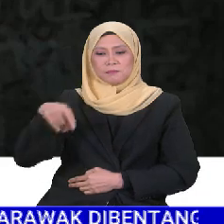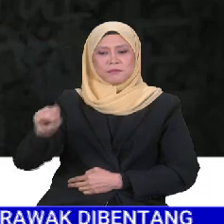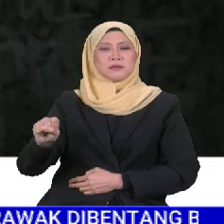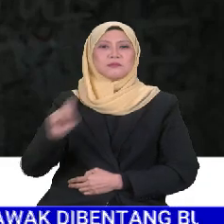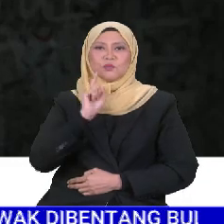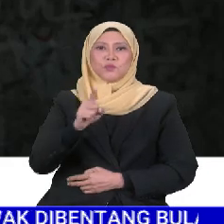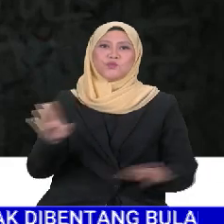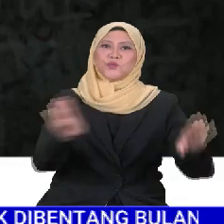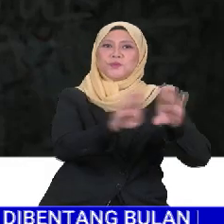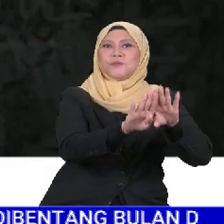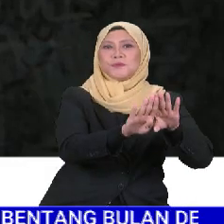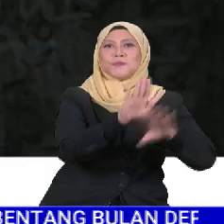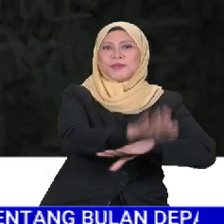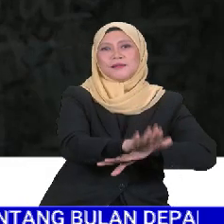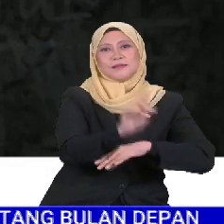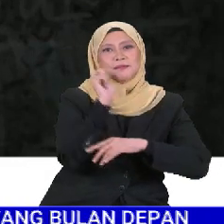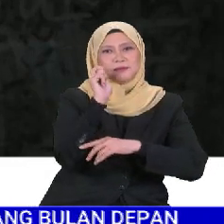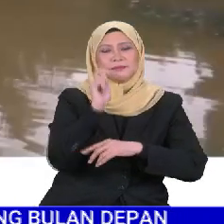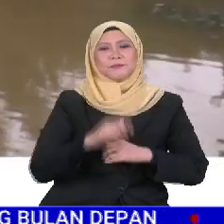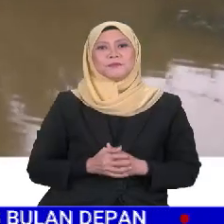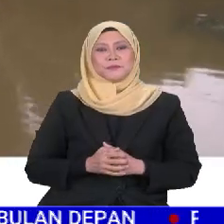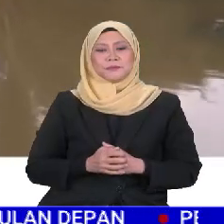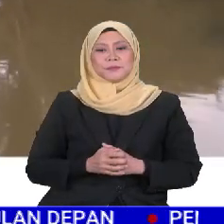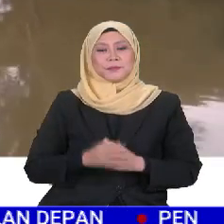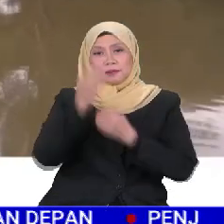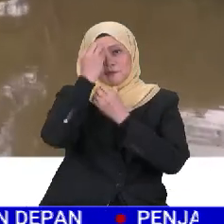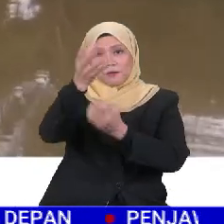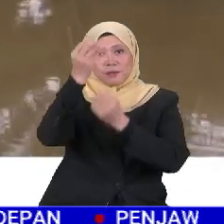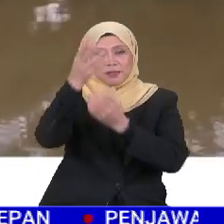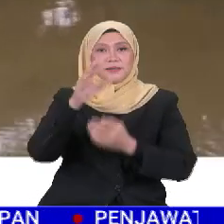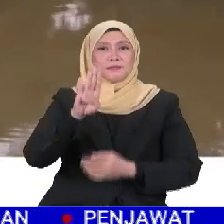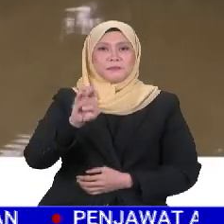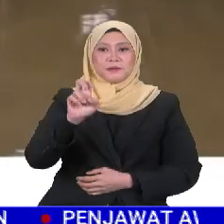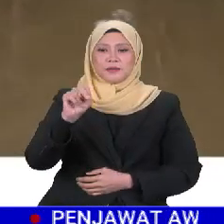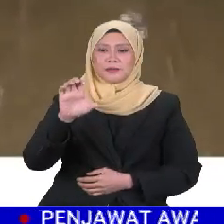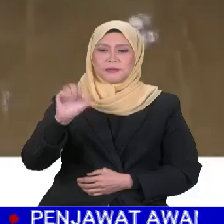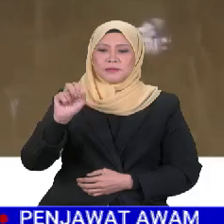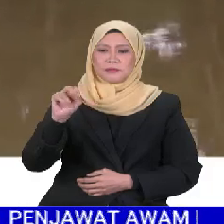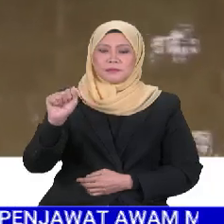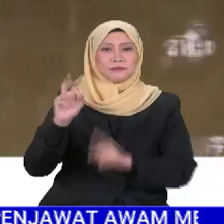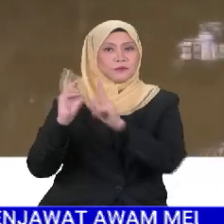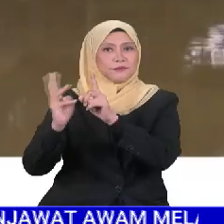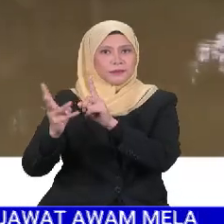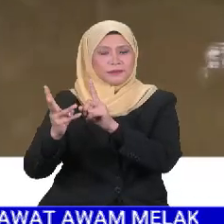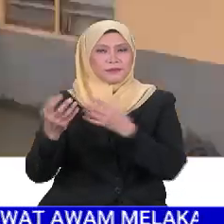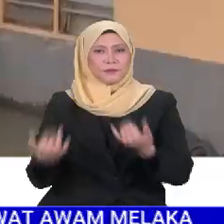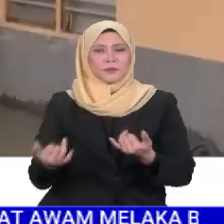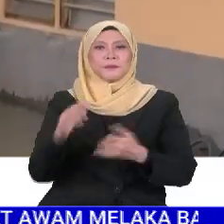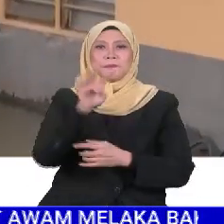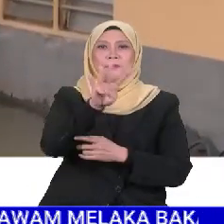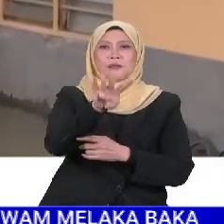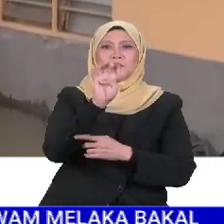ditutup sepenuhnya pada petang tadi. Menurut portal info bencana Jabatan Kebajikan Masyarakat, pada ketika ini